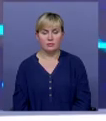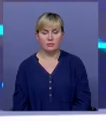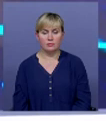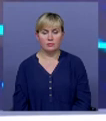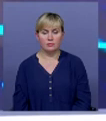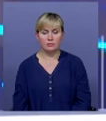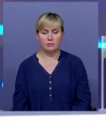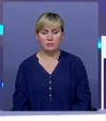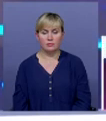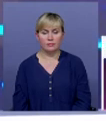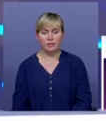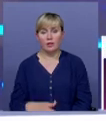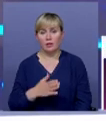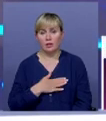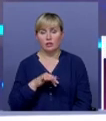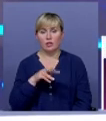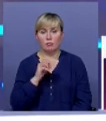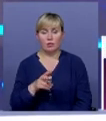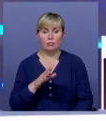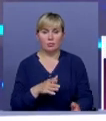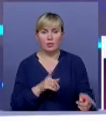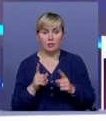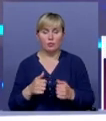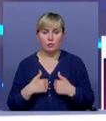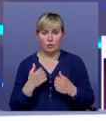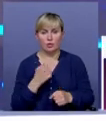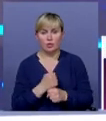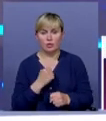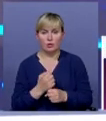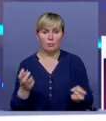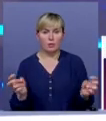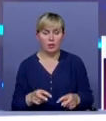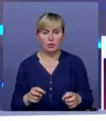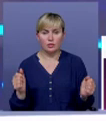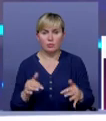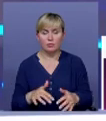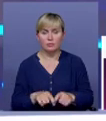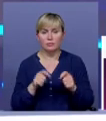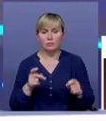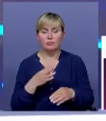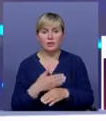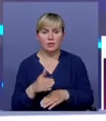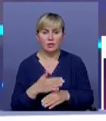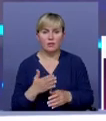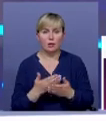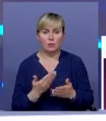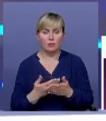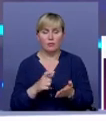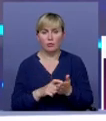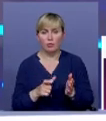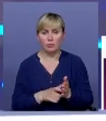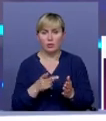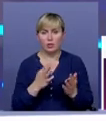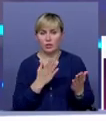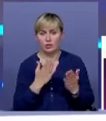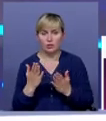требований. Наши имамы перейдут на усиленный режим работы. Прихожан собираемся запускать поэтапно. Например, в комнате для